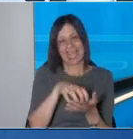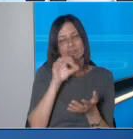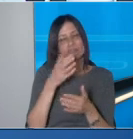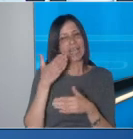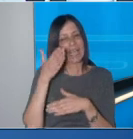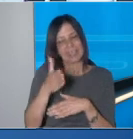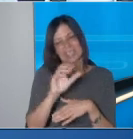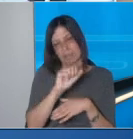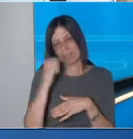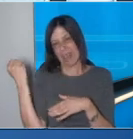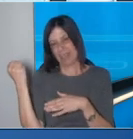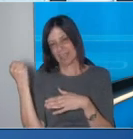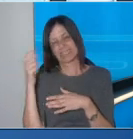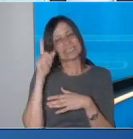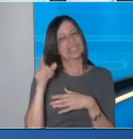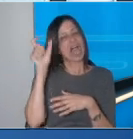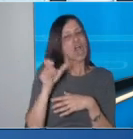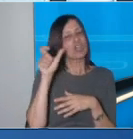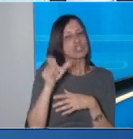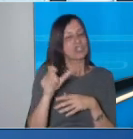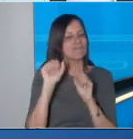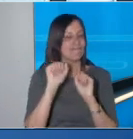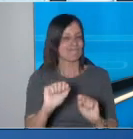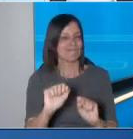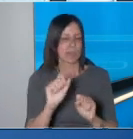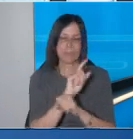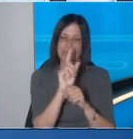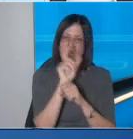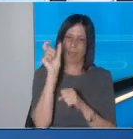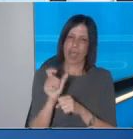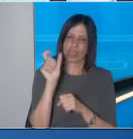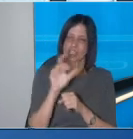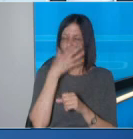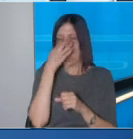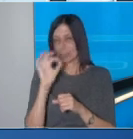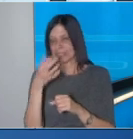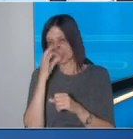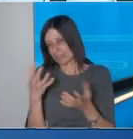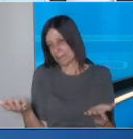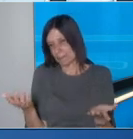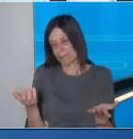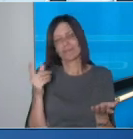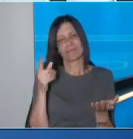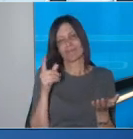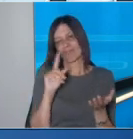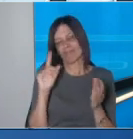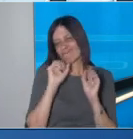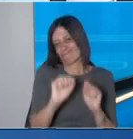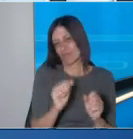להיכנס בדלת הפתוחה הזאת, אתה צריך אנשים אחריך, ובינתיים האנשים רק עוזבים את הציר שהולכים